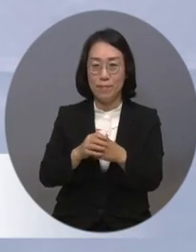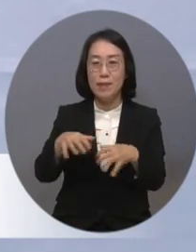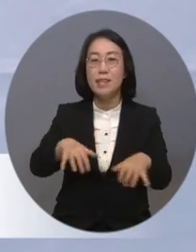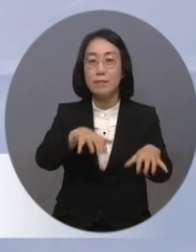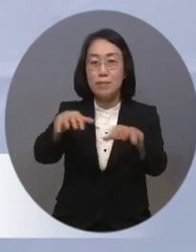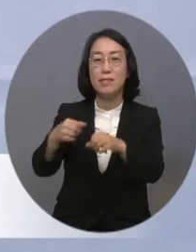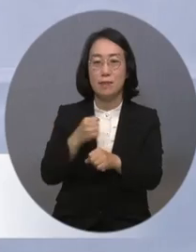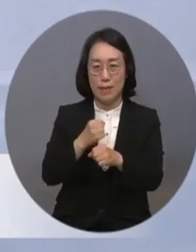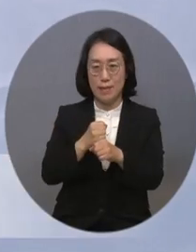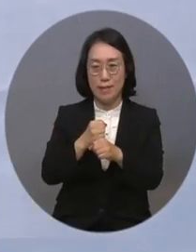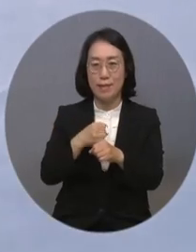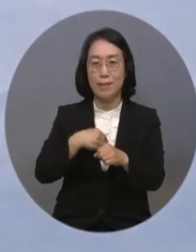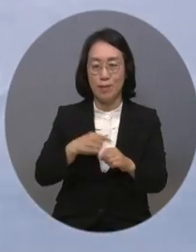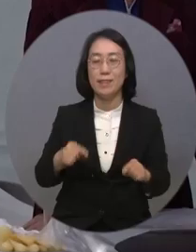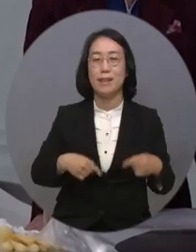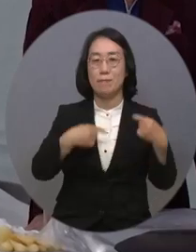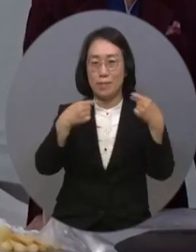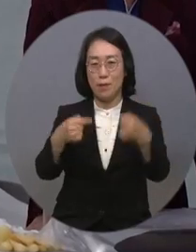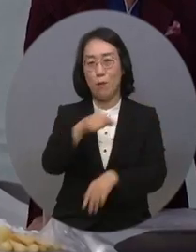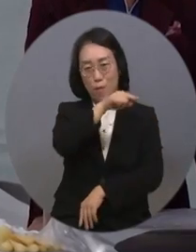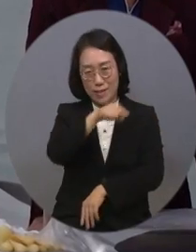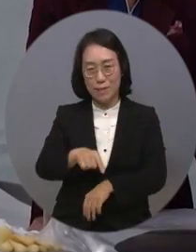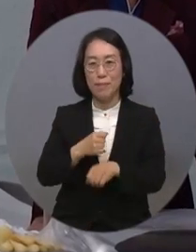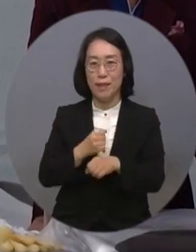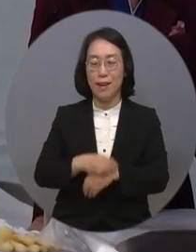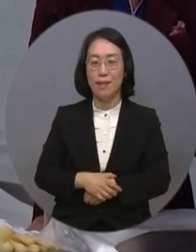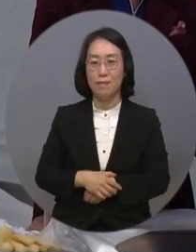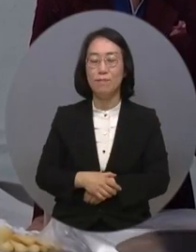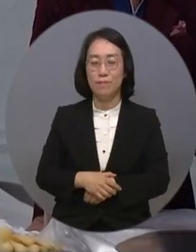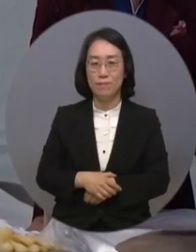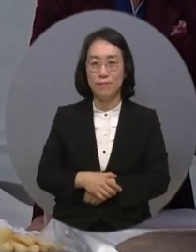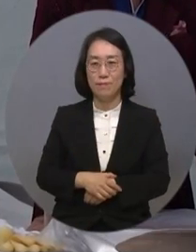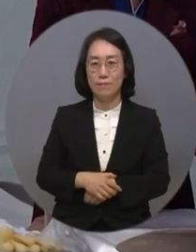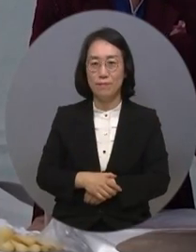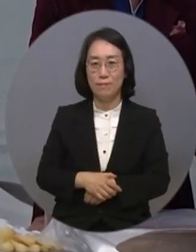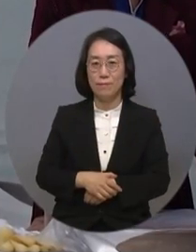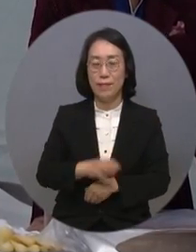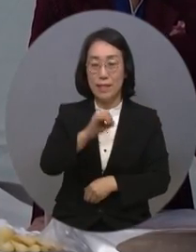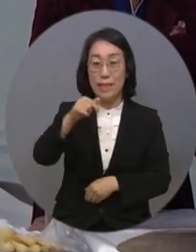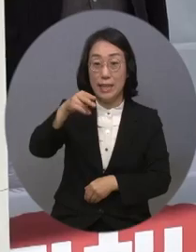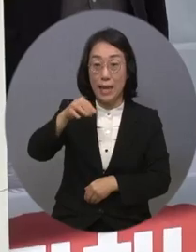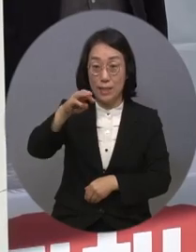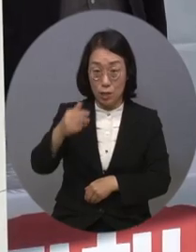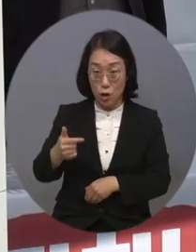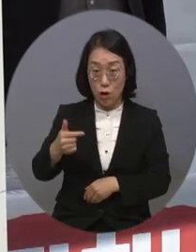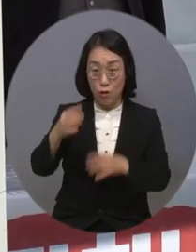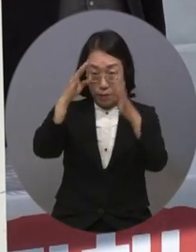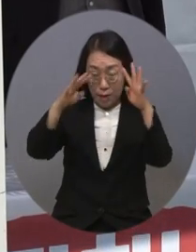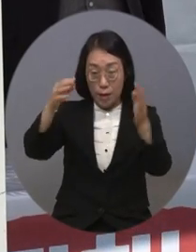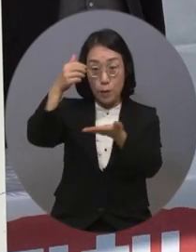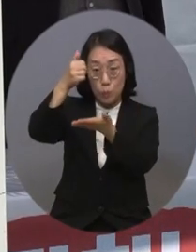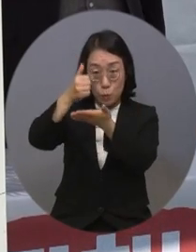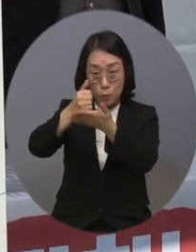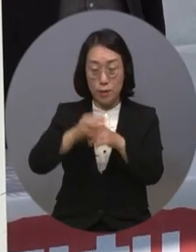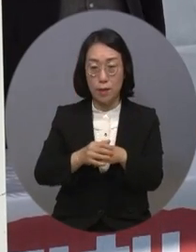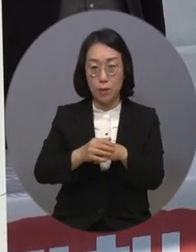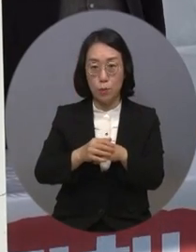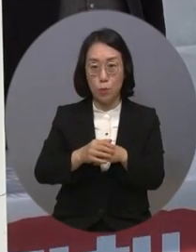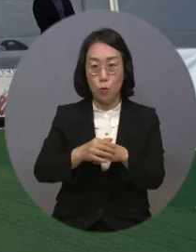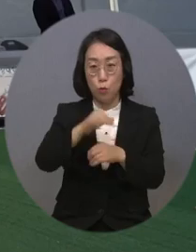이 사랑의 김치 당근기 행사에 참석을 하였습니다. 이날 행사에는 이계철 군장대 총장, 강임준